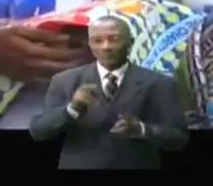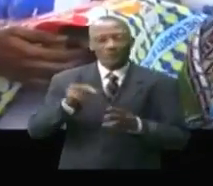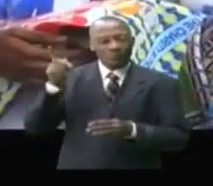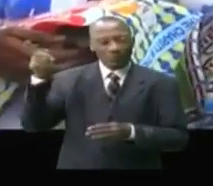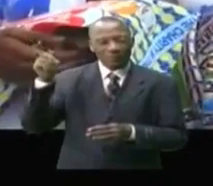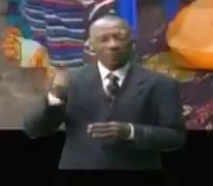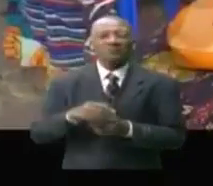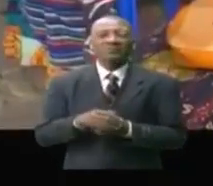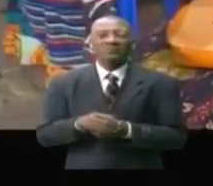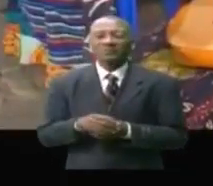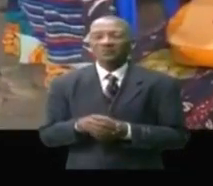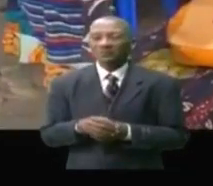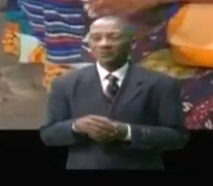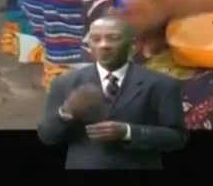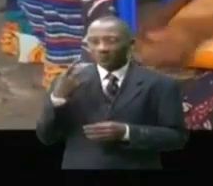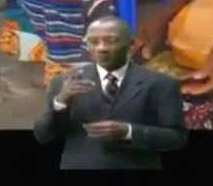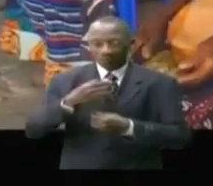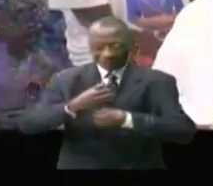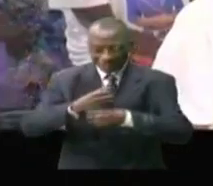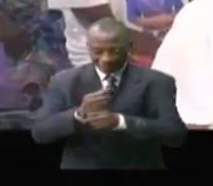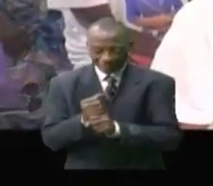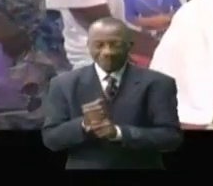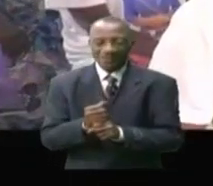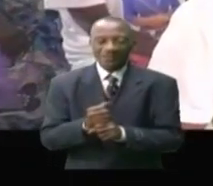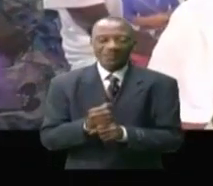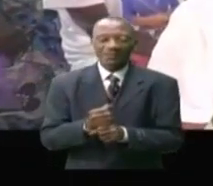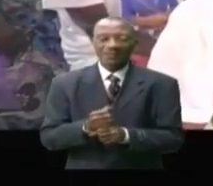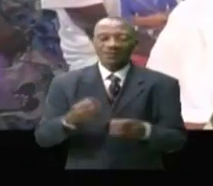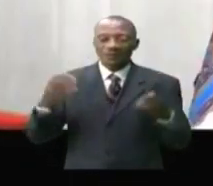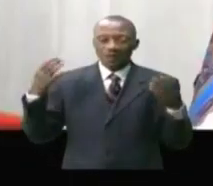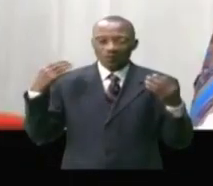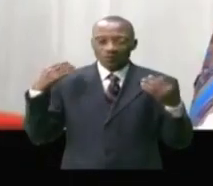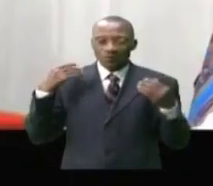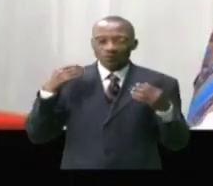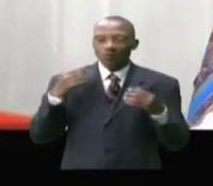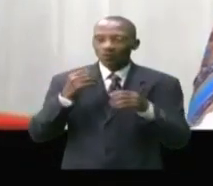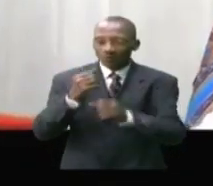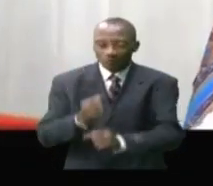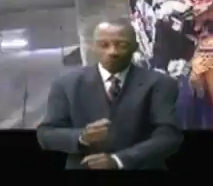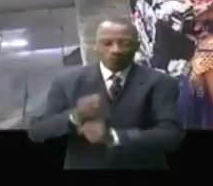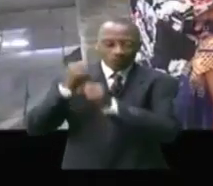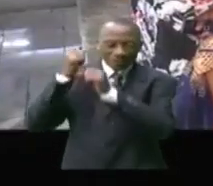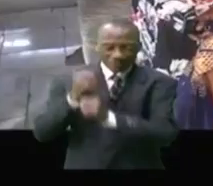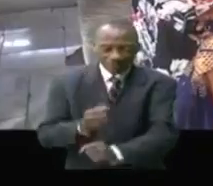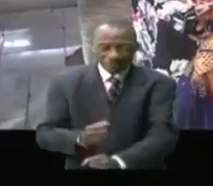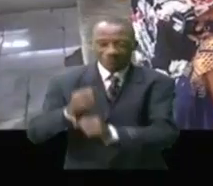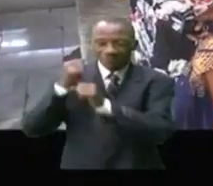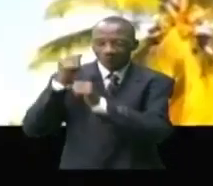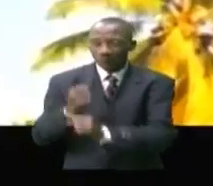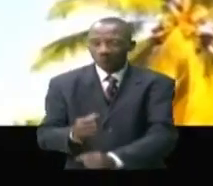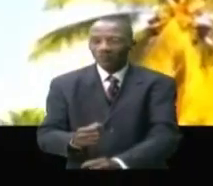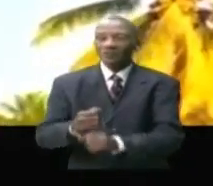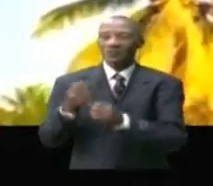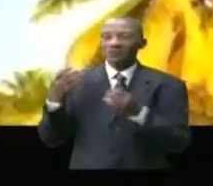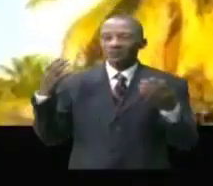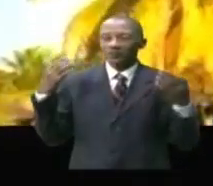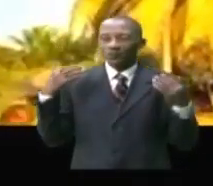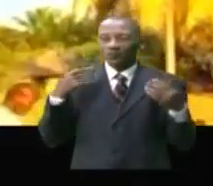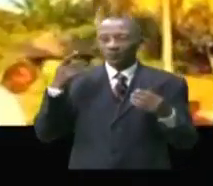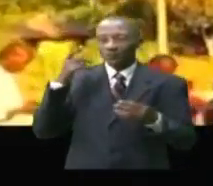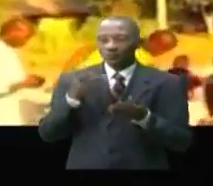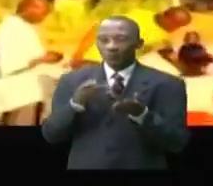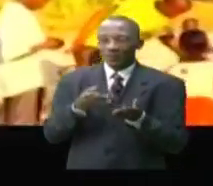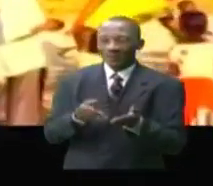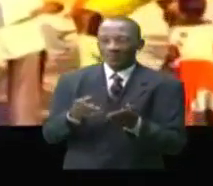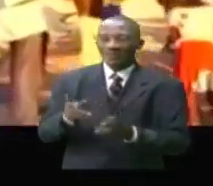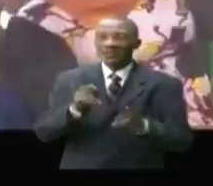veuves. L'organisation non gouvernementale de la Charité de Jésus-Christ a pensé à implanter le pompe à